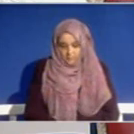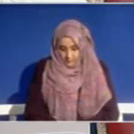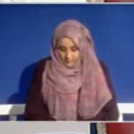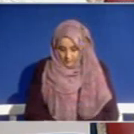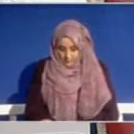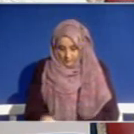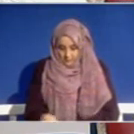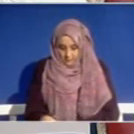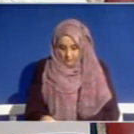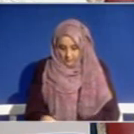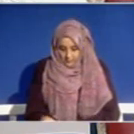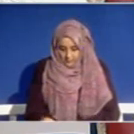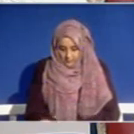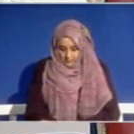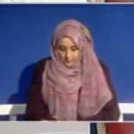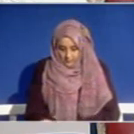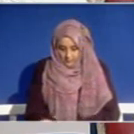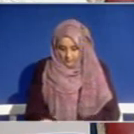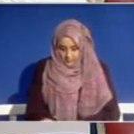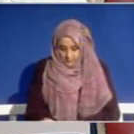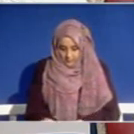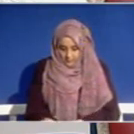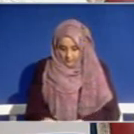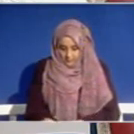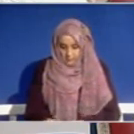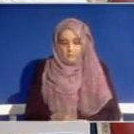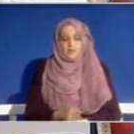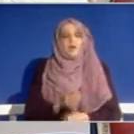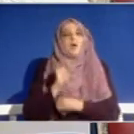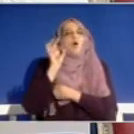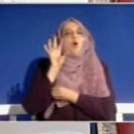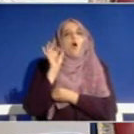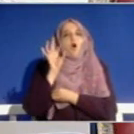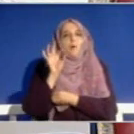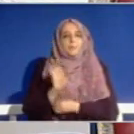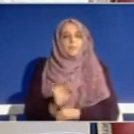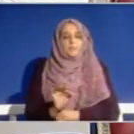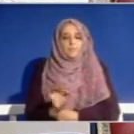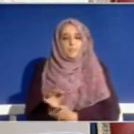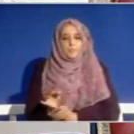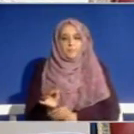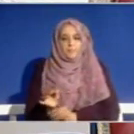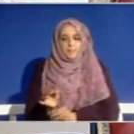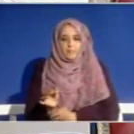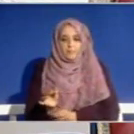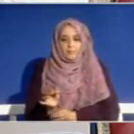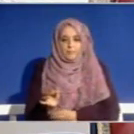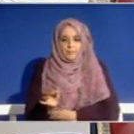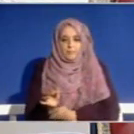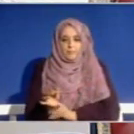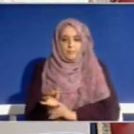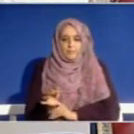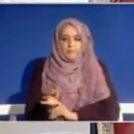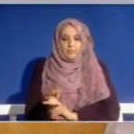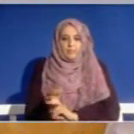فضيلة الشيخ يسأل عن زكاة القمح والعشور. نعم. الزروع يعني الزروع والثمار. نعم. بالنسبة